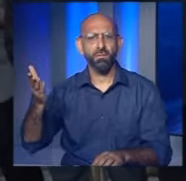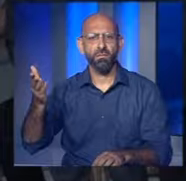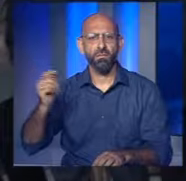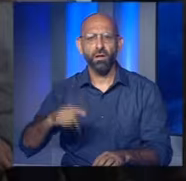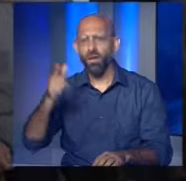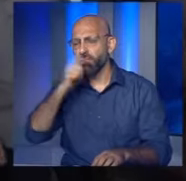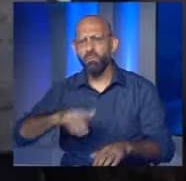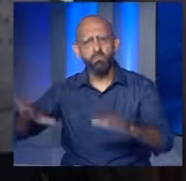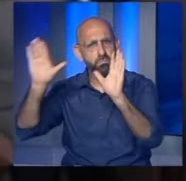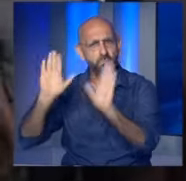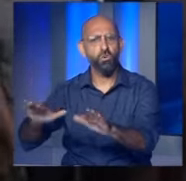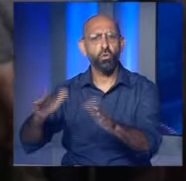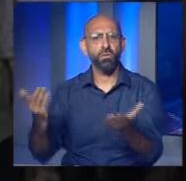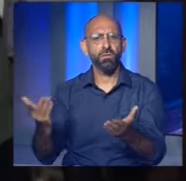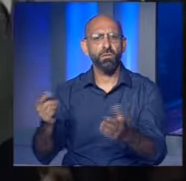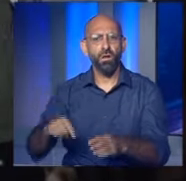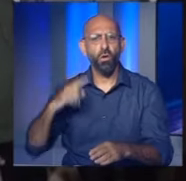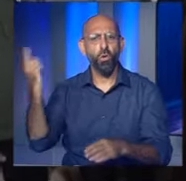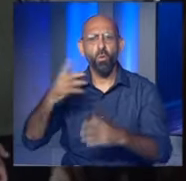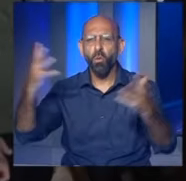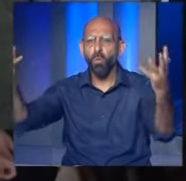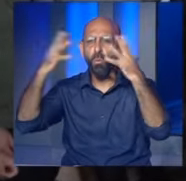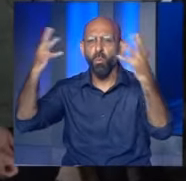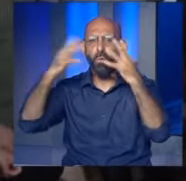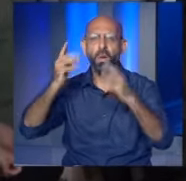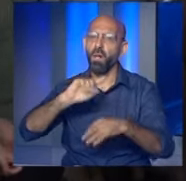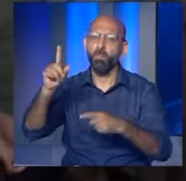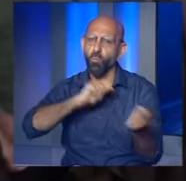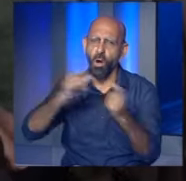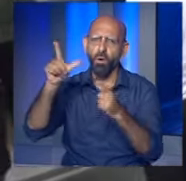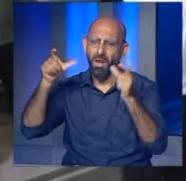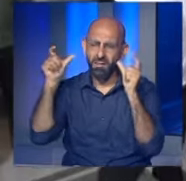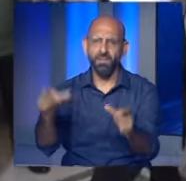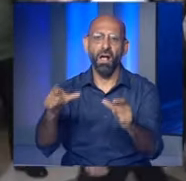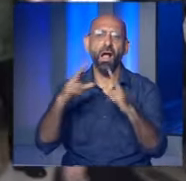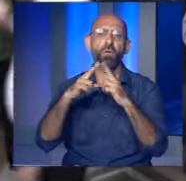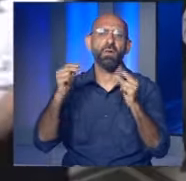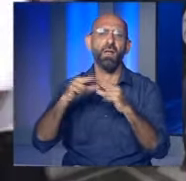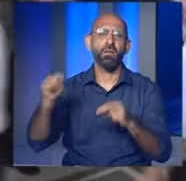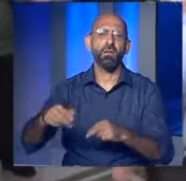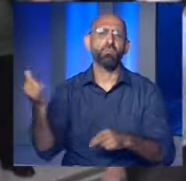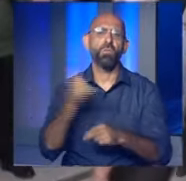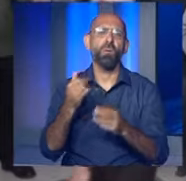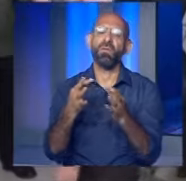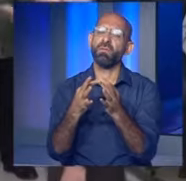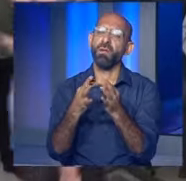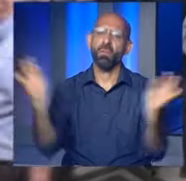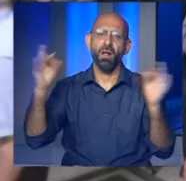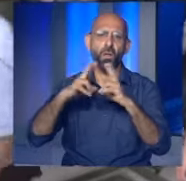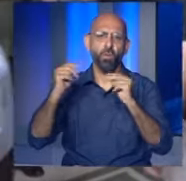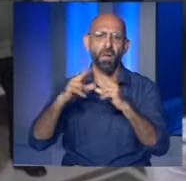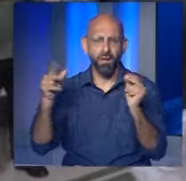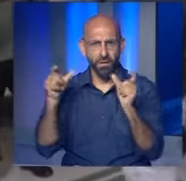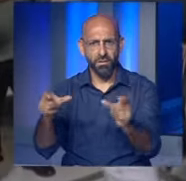حساب الدوله ولا على حساب مؤسسات الدوله التي لو كانت موجوده لما احتجنا ان نحمل هذا العبء وحدنا في